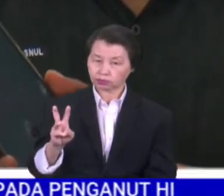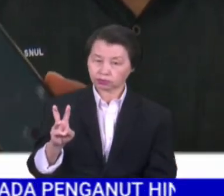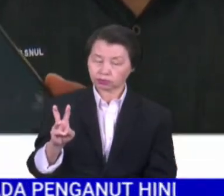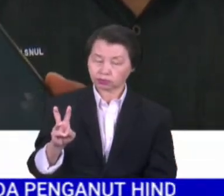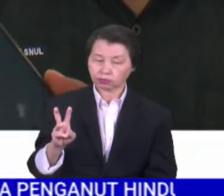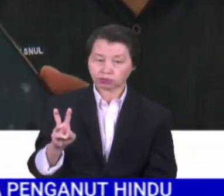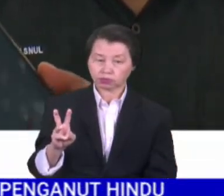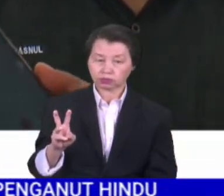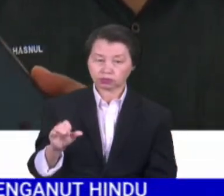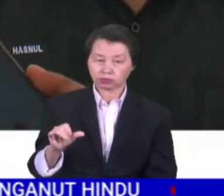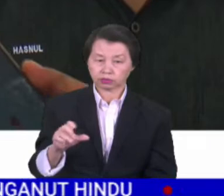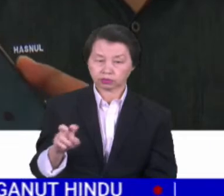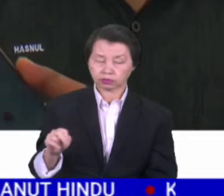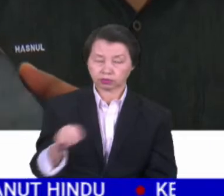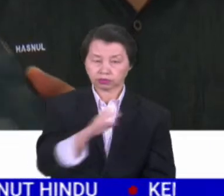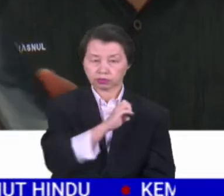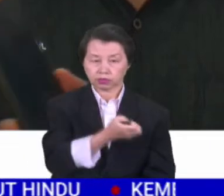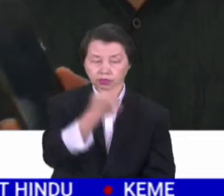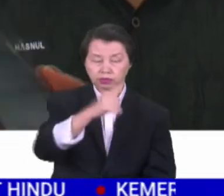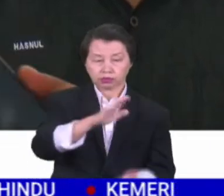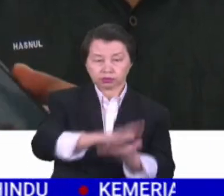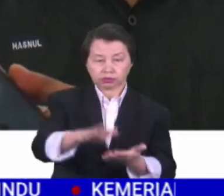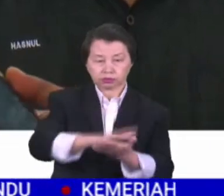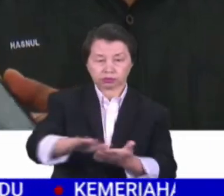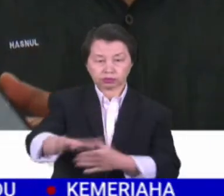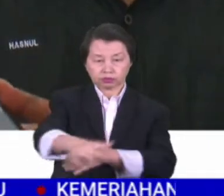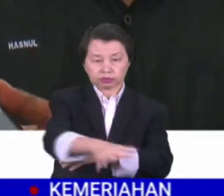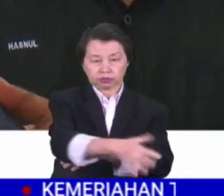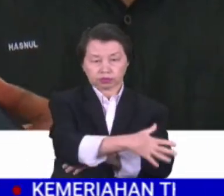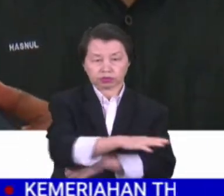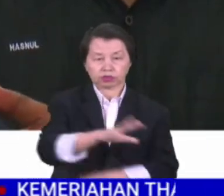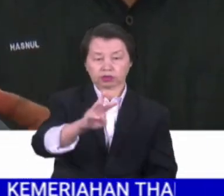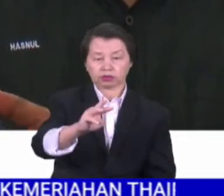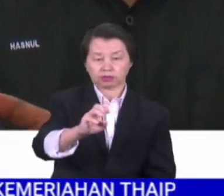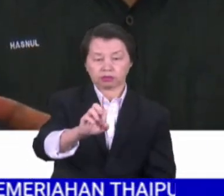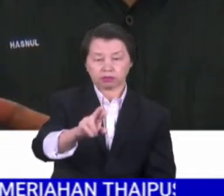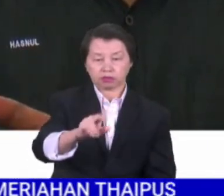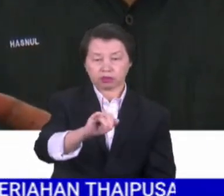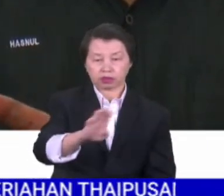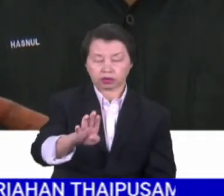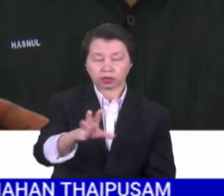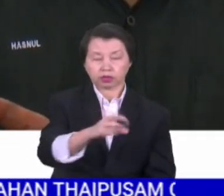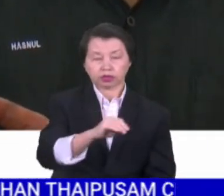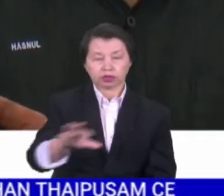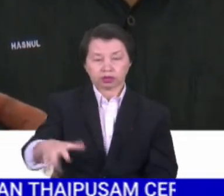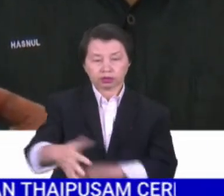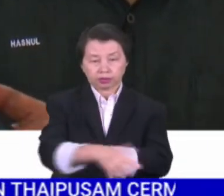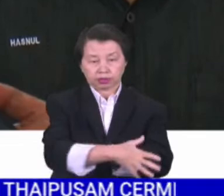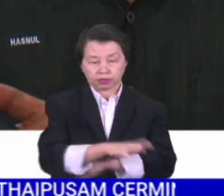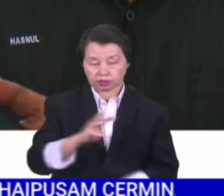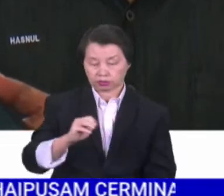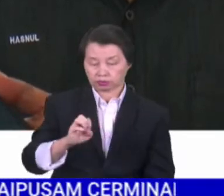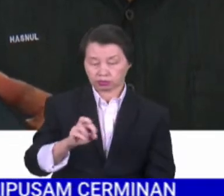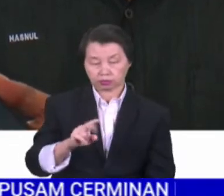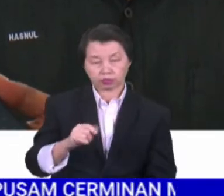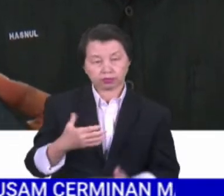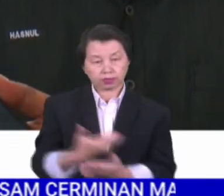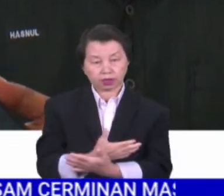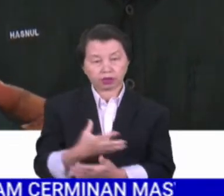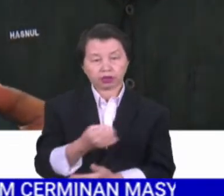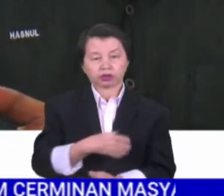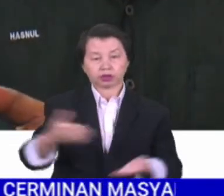pembersihan pantai Morip dan juga Pantai Baru Morip serta juga memperkenalkan tong